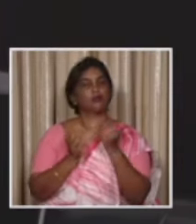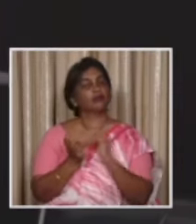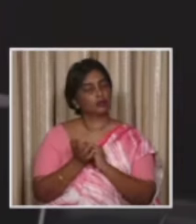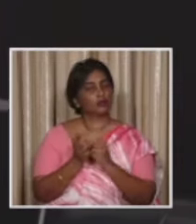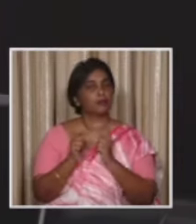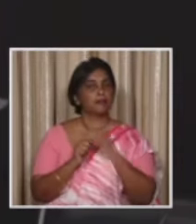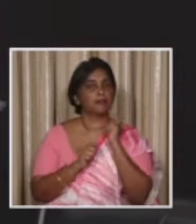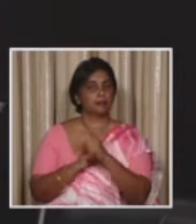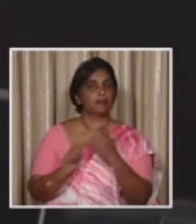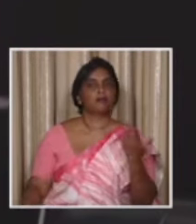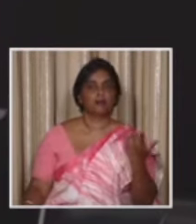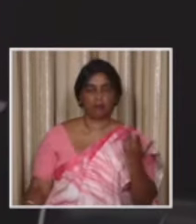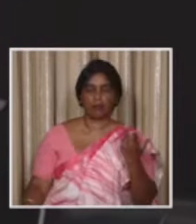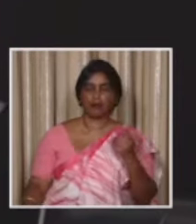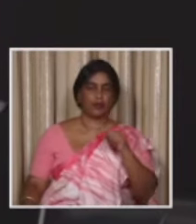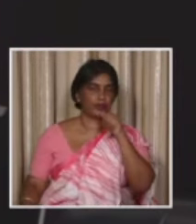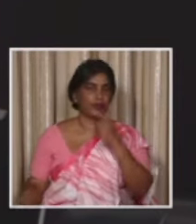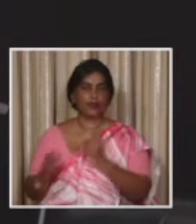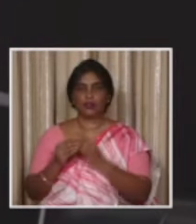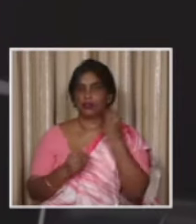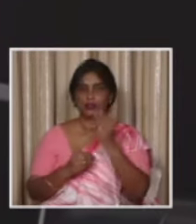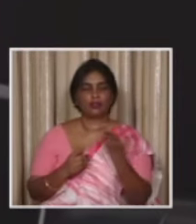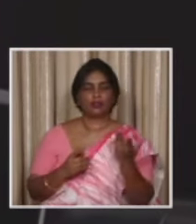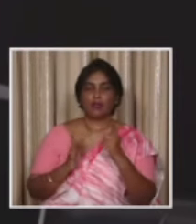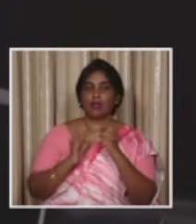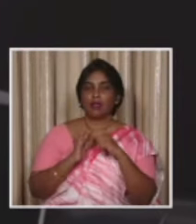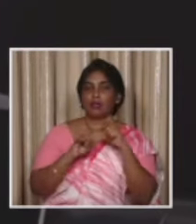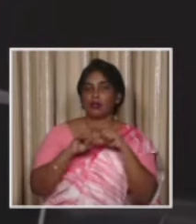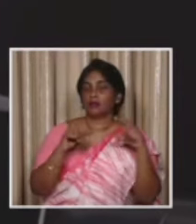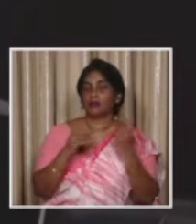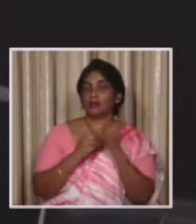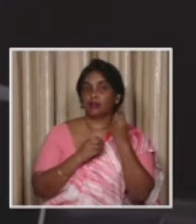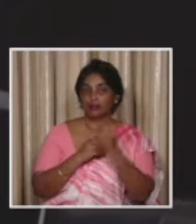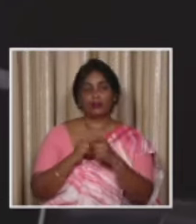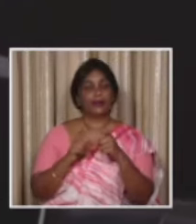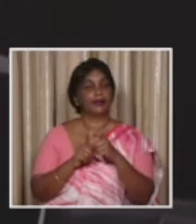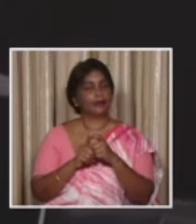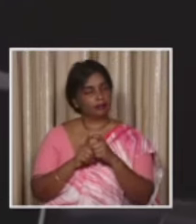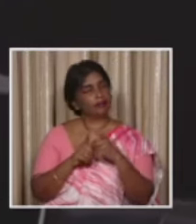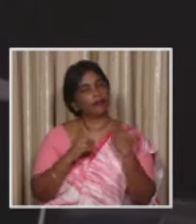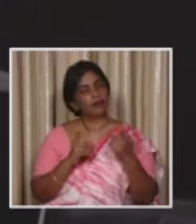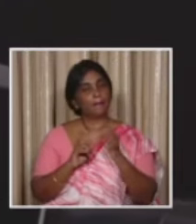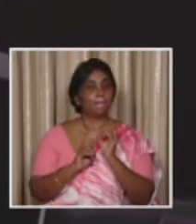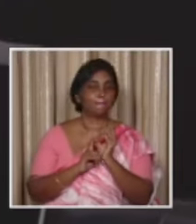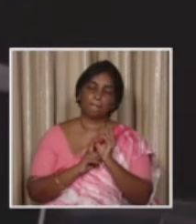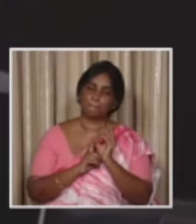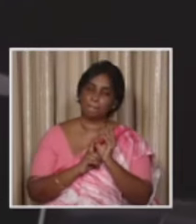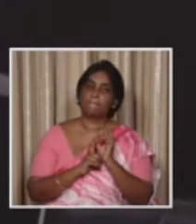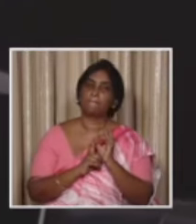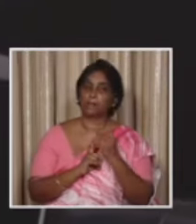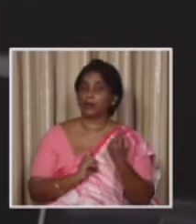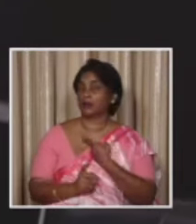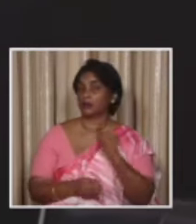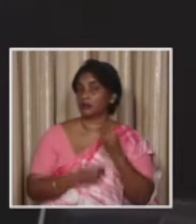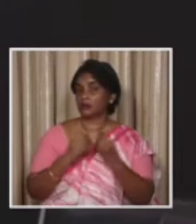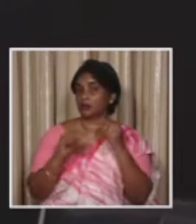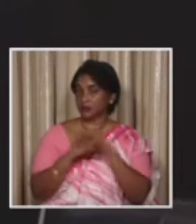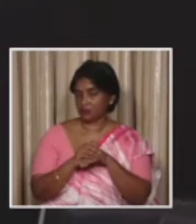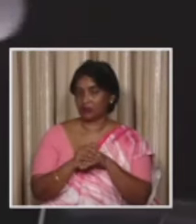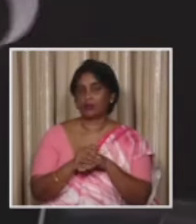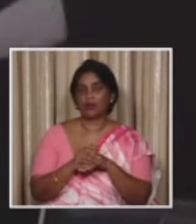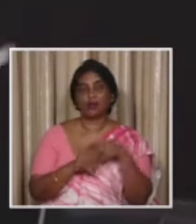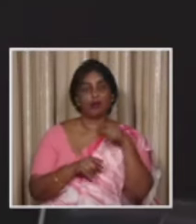ලබා දෙන්න බෑ. කවදාකවත් දෙන්නේ නැහැ. ඇයිඩි කාඩ් නම්බරේ ගැහුවම අධ්‍යක්ෂවරයෙක් එහෙම නැත්නම් පෞද්ගලික තනි ව්‍යාපාරිකයෙක් ගැහුවම